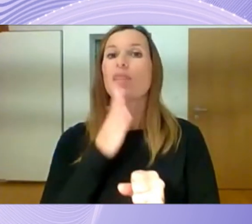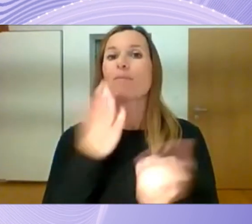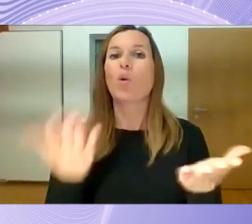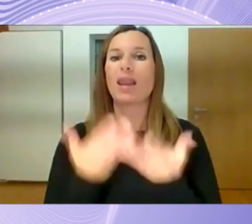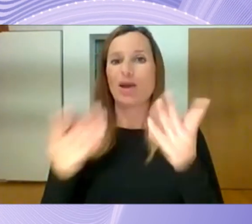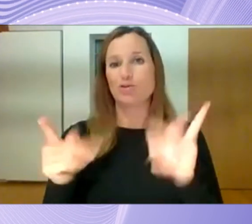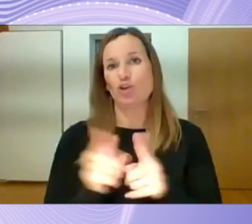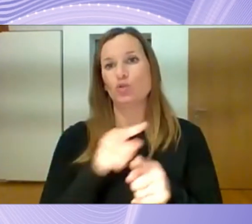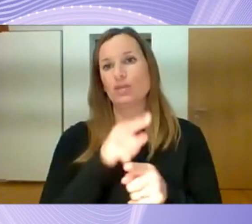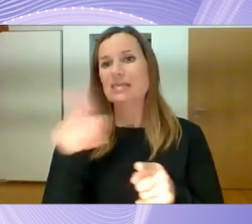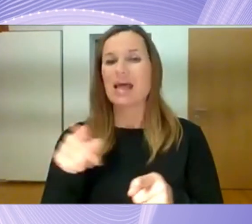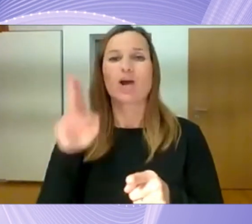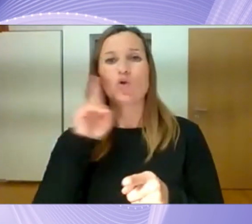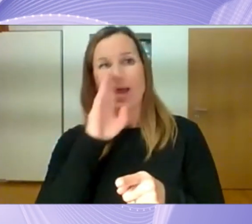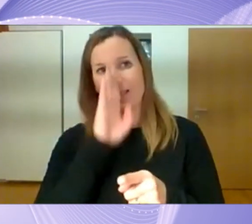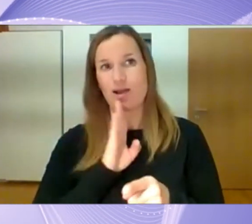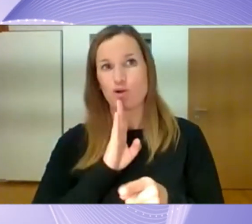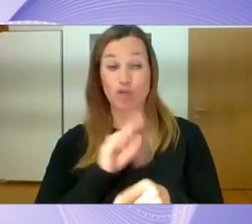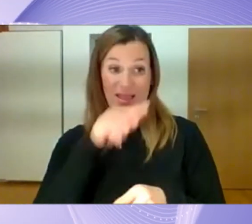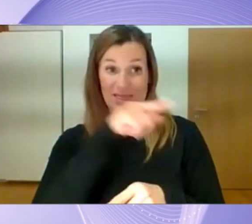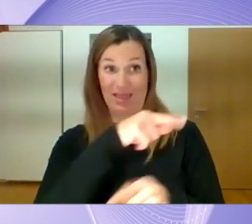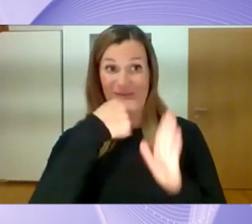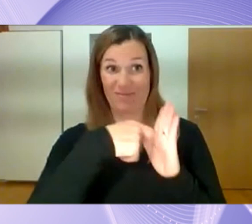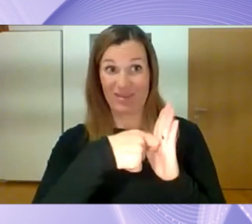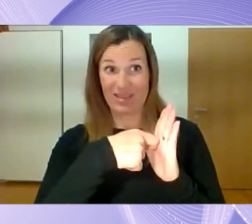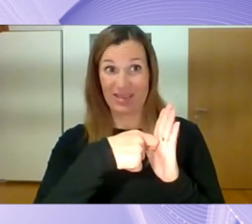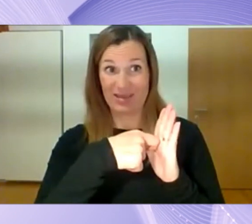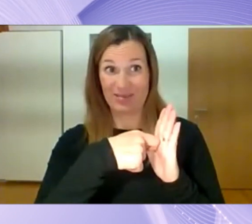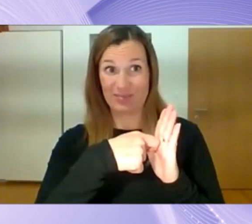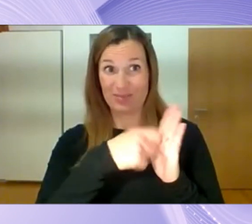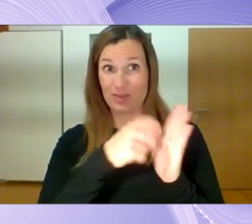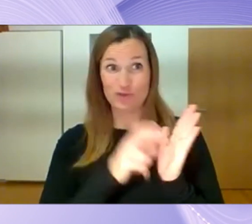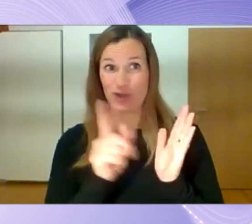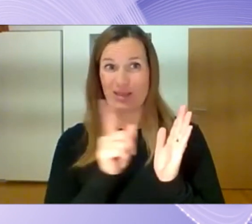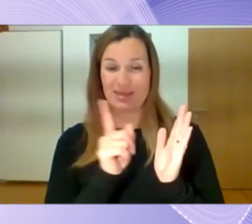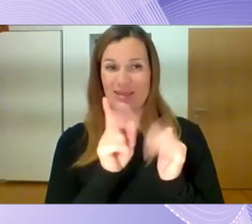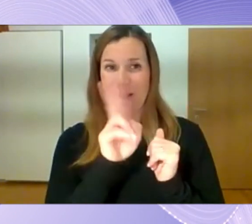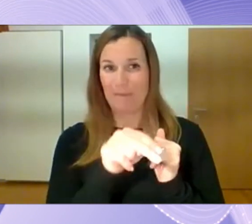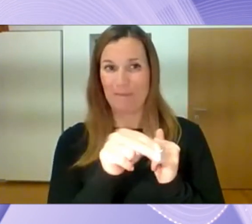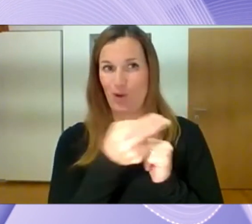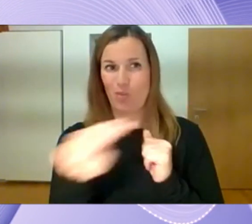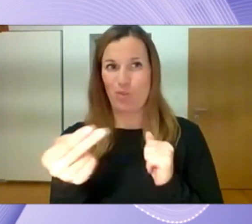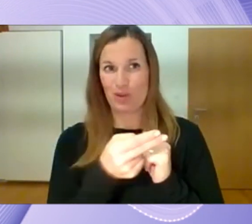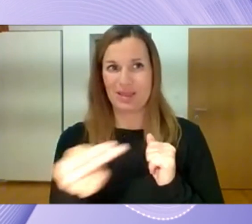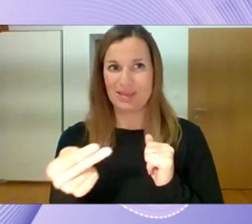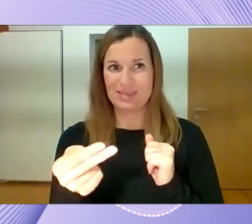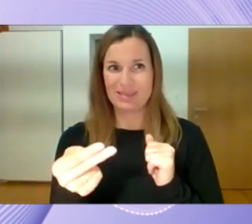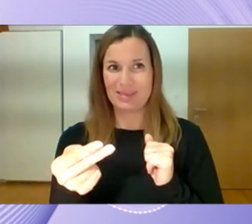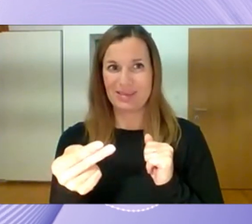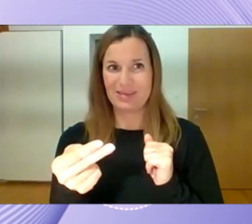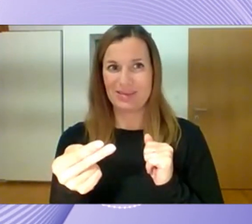ogled takšnih stvari. Tale, ki ste ga zdaj videli, ne vem, je bil po zaslugi